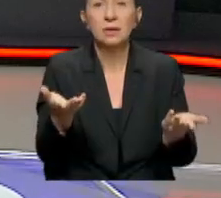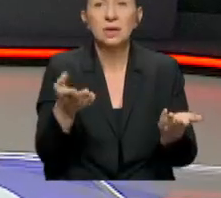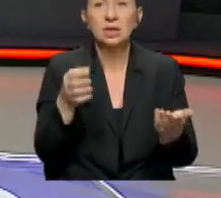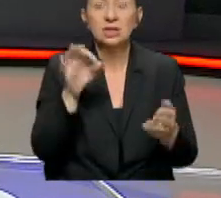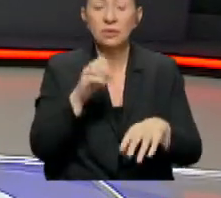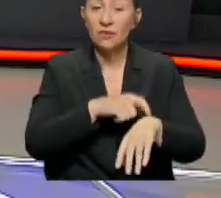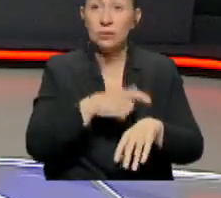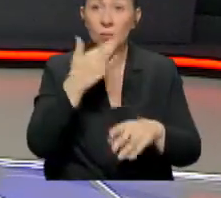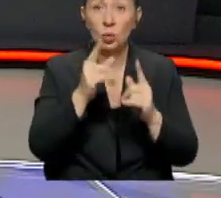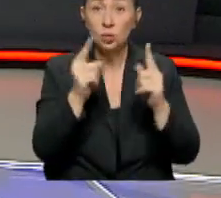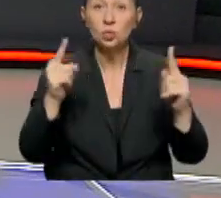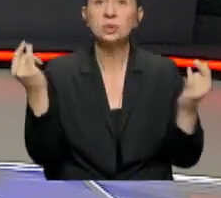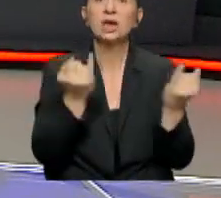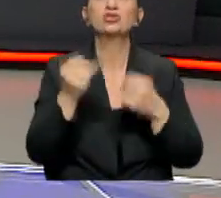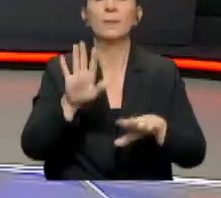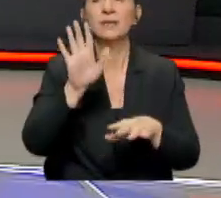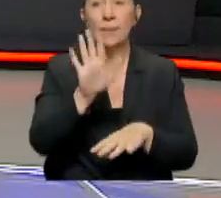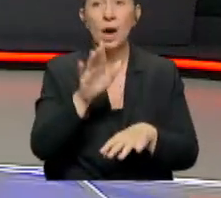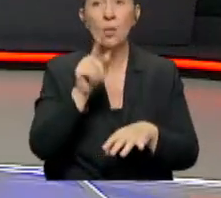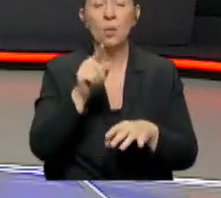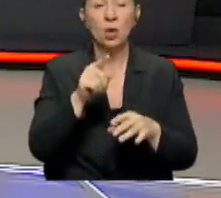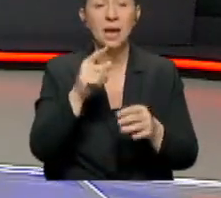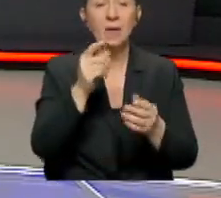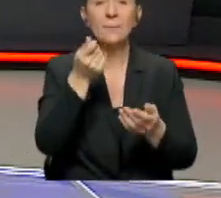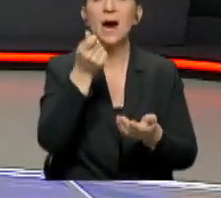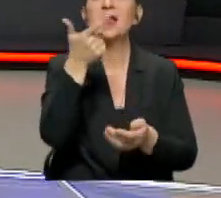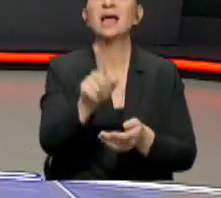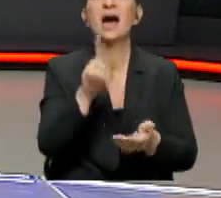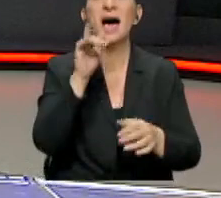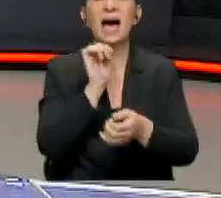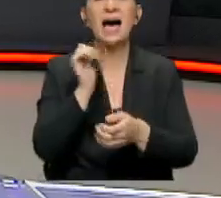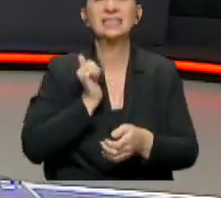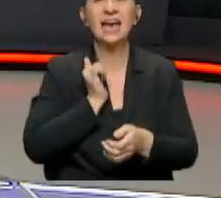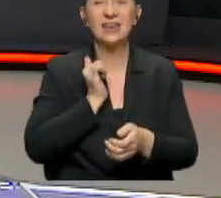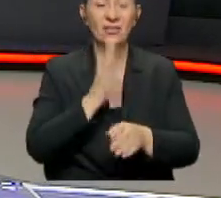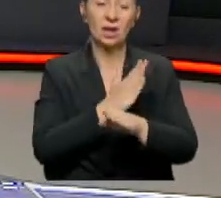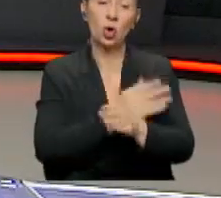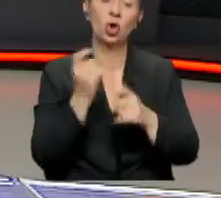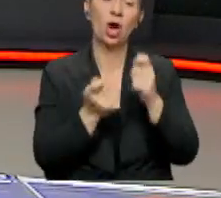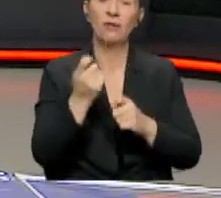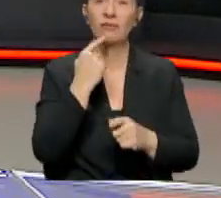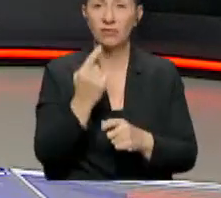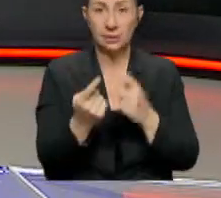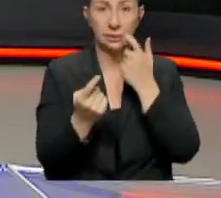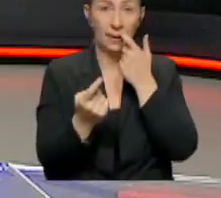şimdi vaktimiz yok uzun uzun tartışamayız ama bedelli askerlik meselesi vatani görev denen